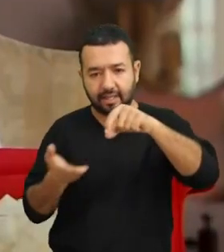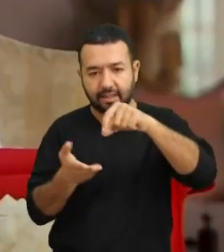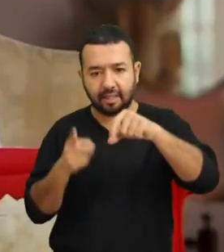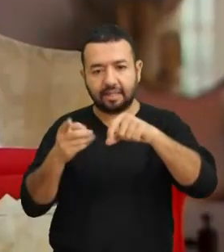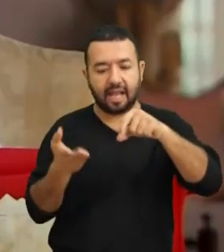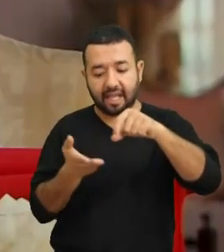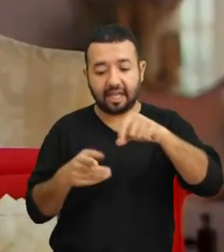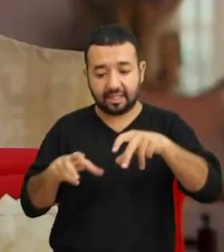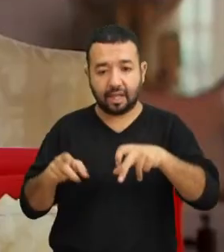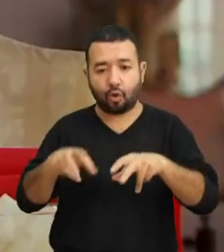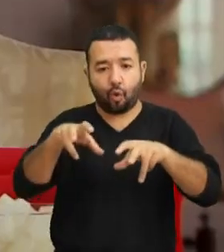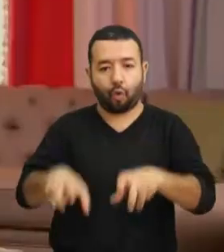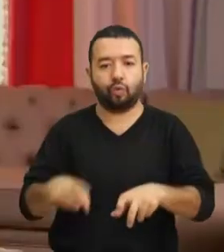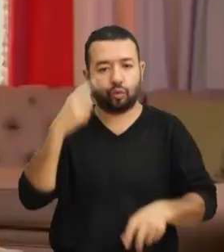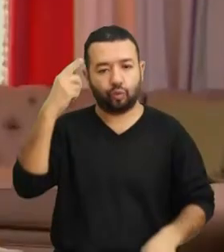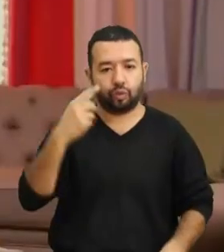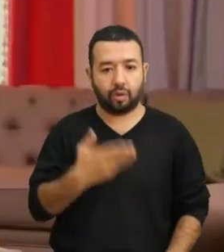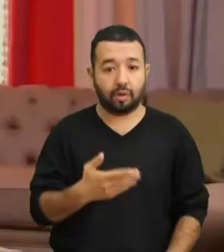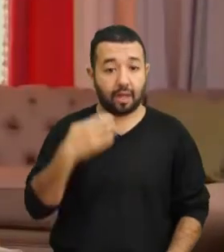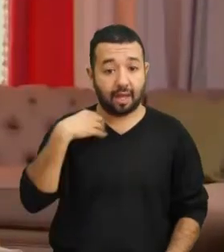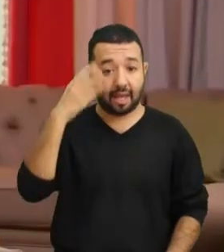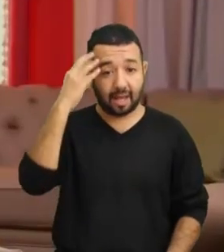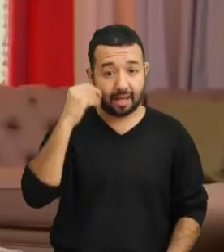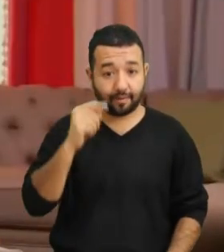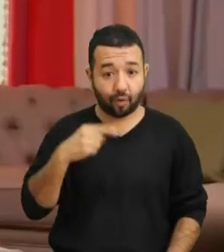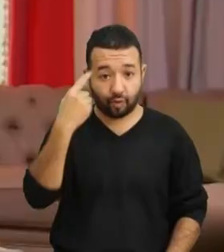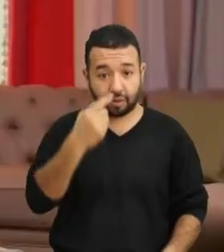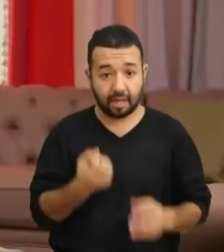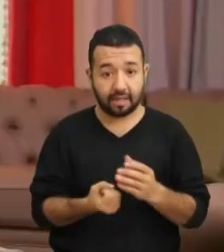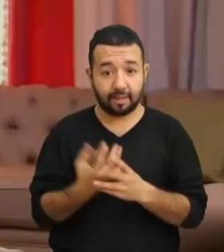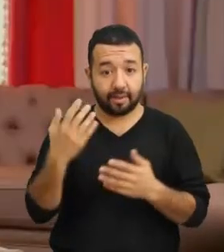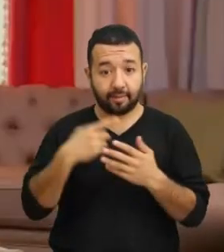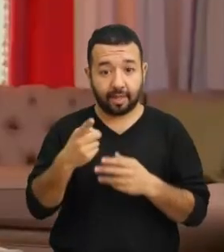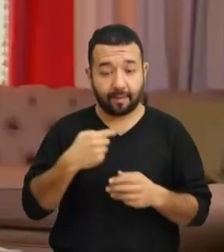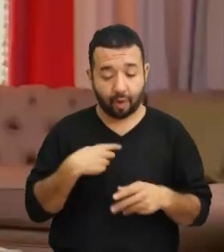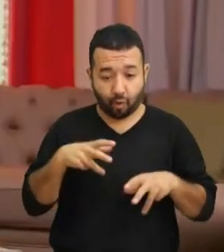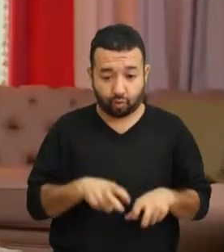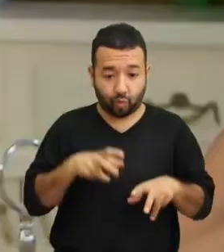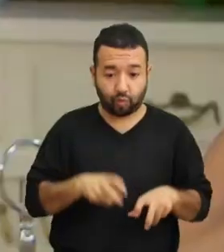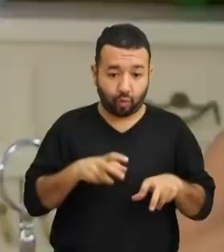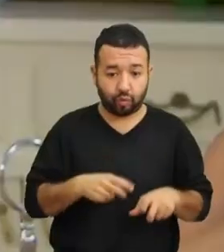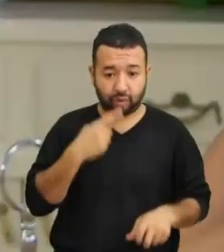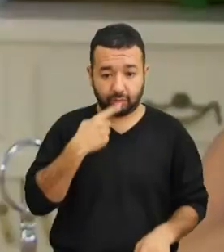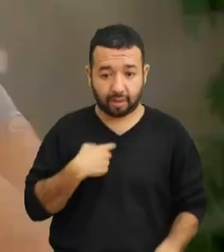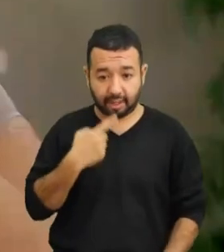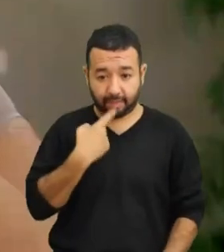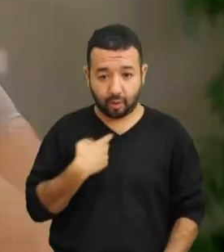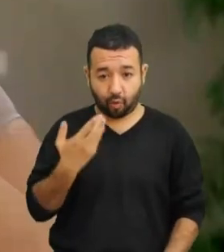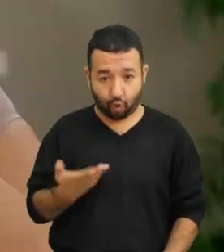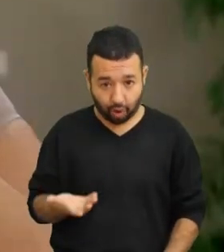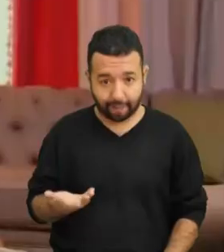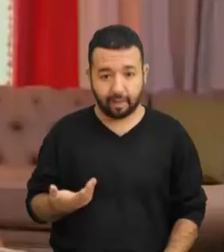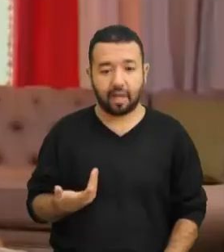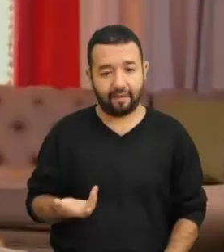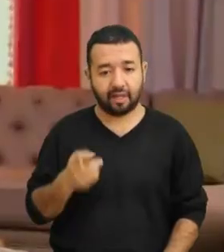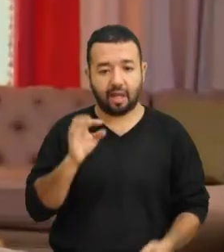o kesik sandalyeye oturacağını düşünüyor. Ha anladım. O yüzden sabahtan beri sen... sen beni bir yere oturtmaya çalışıyorsun Rüyam, öyle mi? Aynen